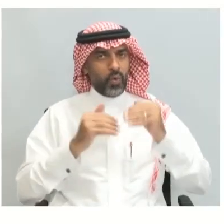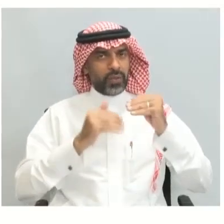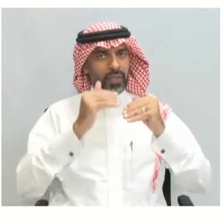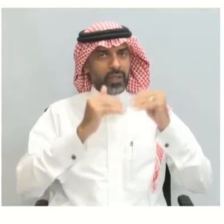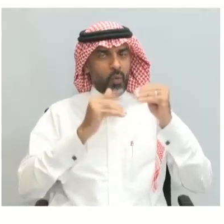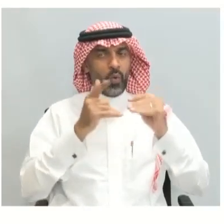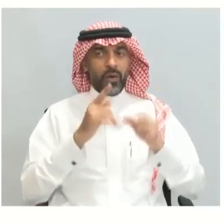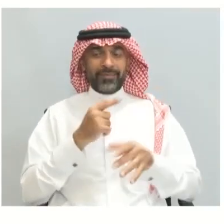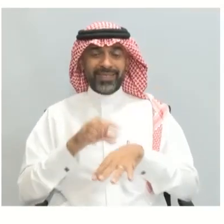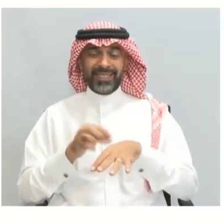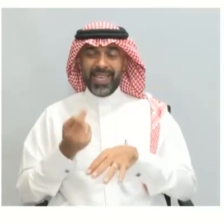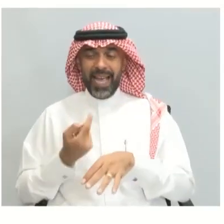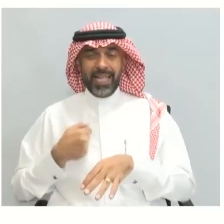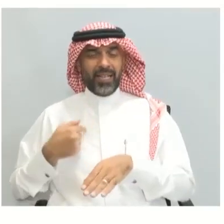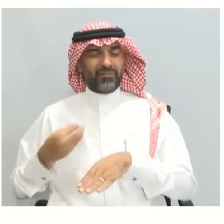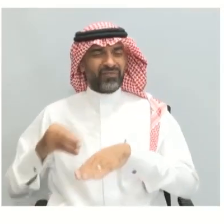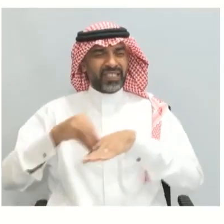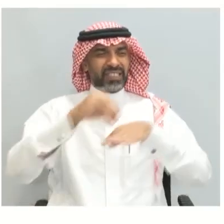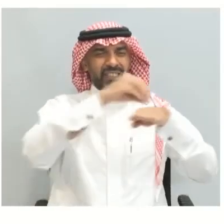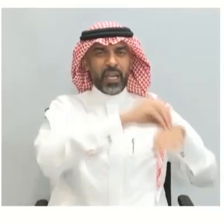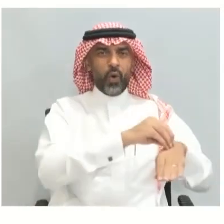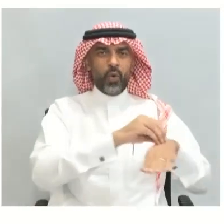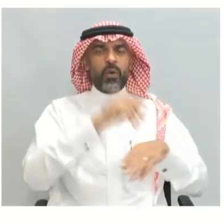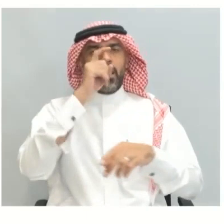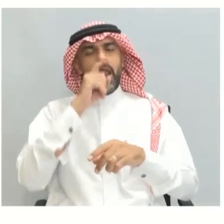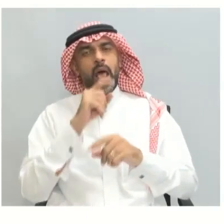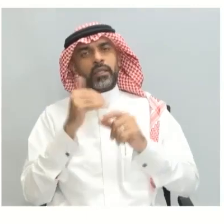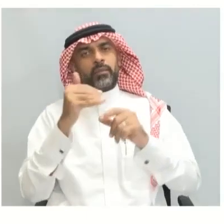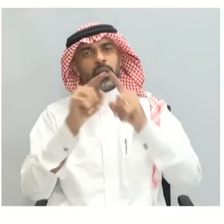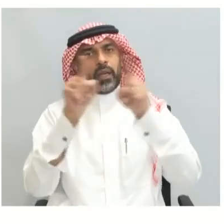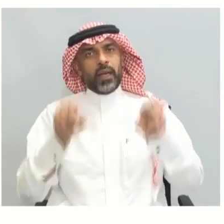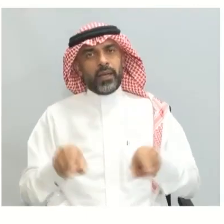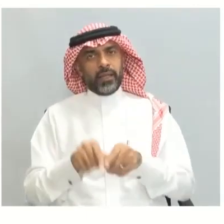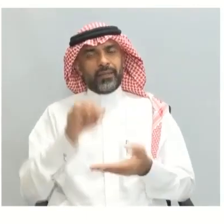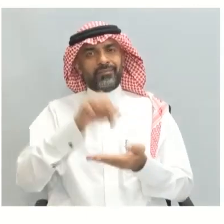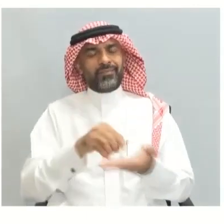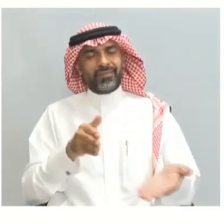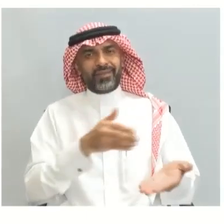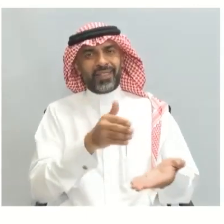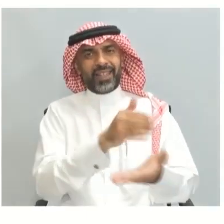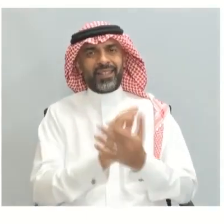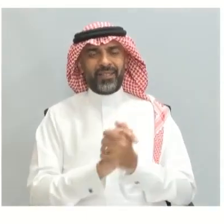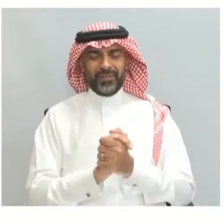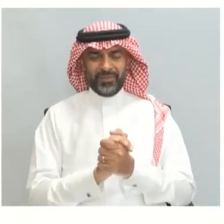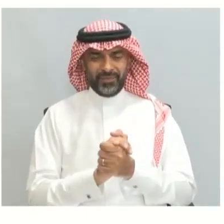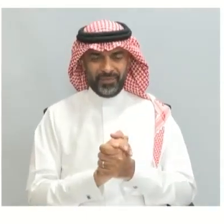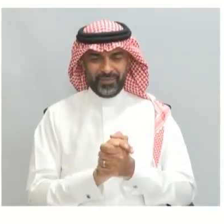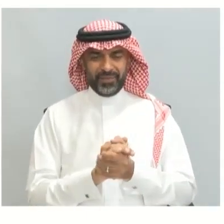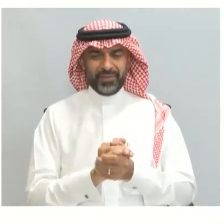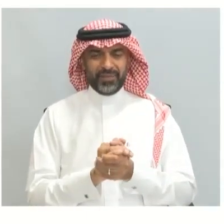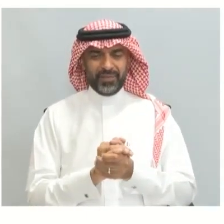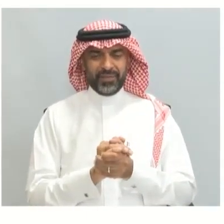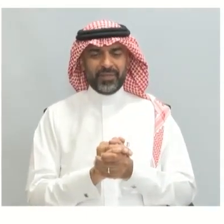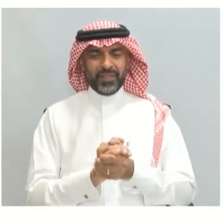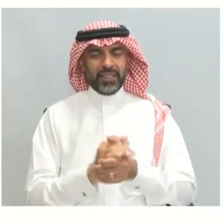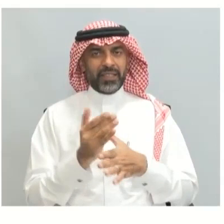الانسان من مكان الى اخر فاصبحت هي الوسيله الرئيسيه للانسان في الاستدلال على طرقه